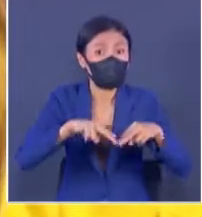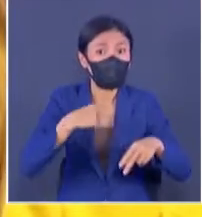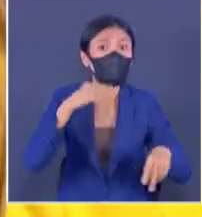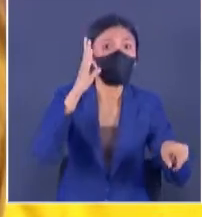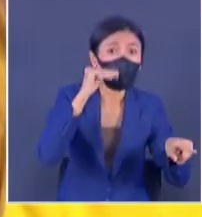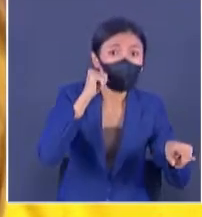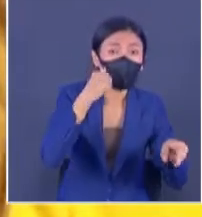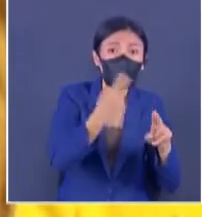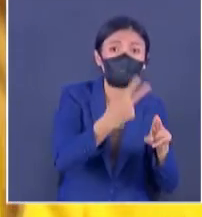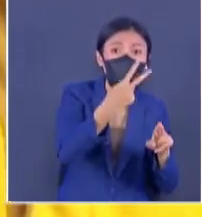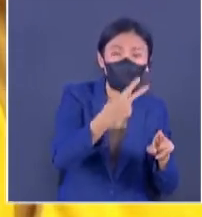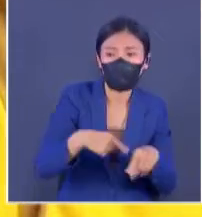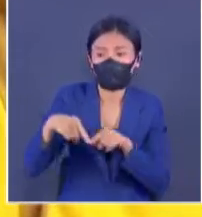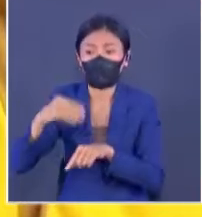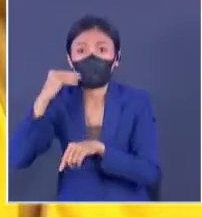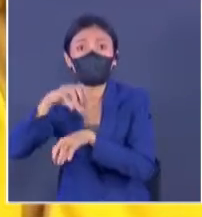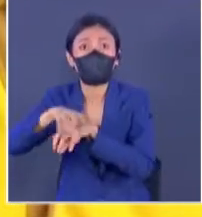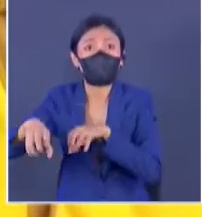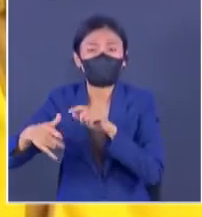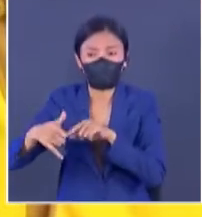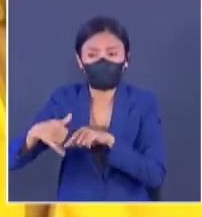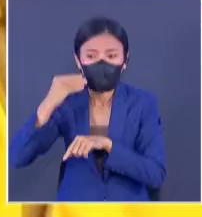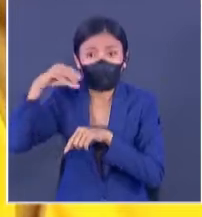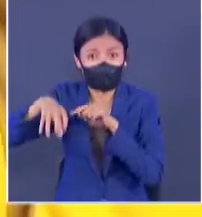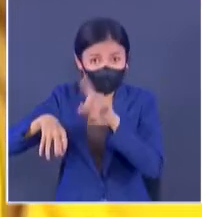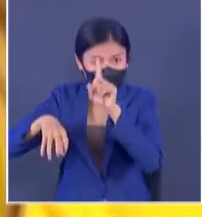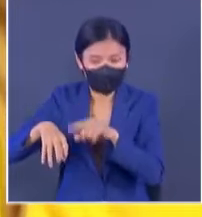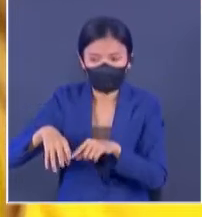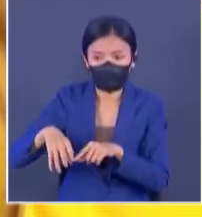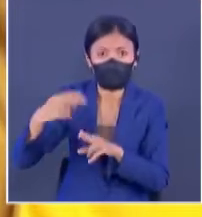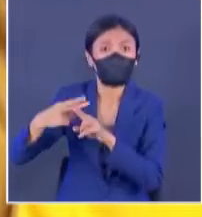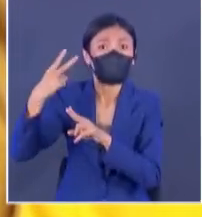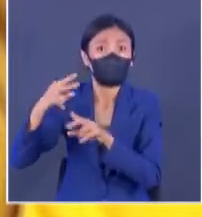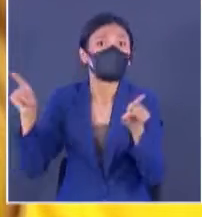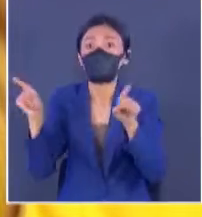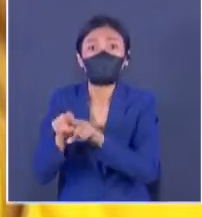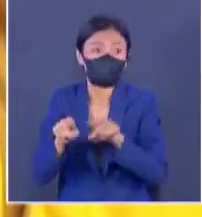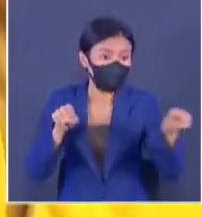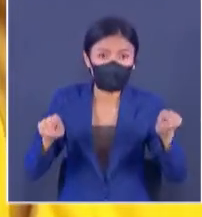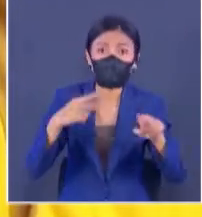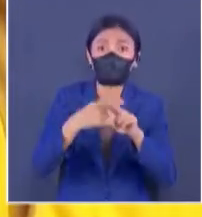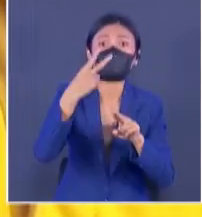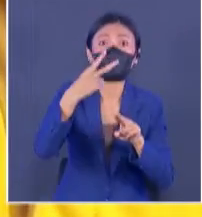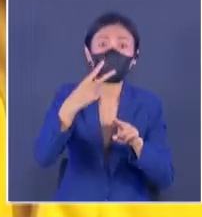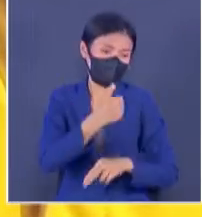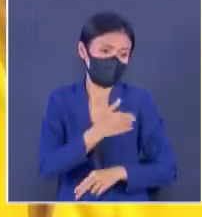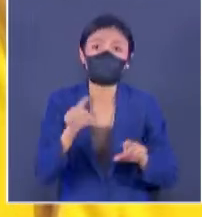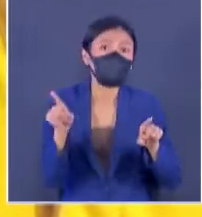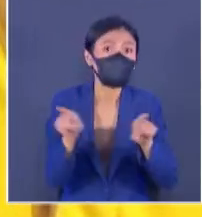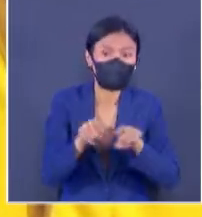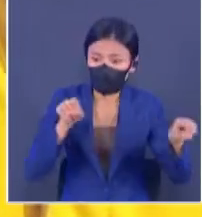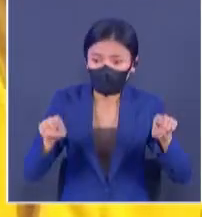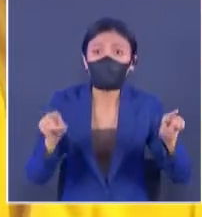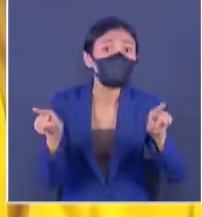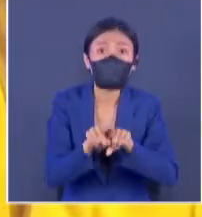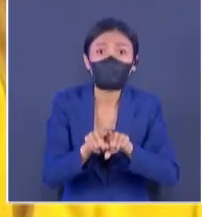กับลูกบ้านคนหนึ่งที่อยู่ในหมู่บ้านเนี่ยเหมือนกันเลยนะคะจึงพามาเจอแล้วพอมาเจอทั้งสองคนก็เห็นหน้ากันก็บอกว่าใช่